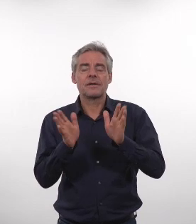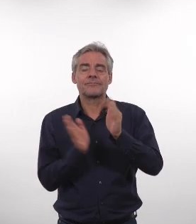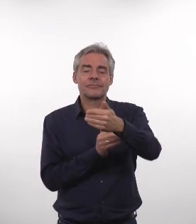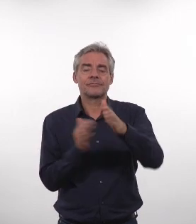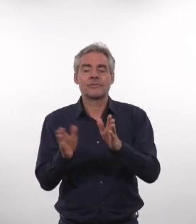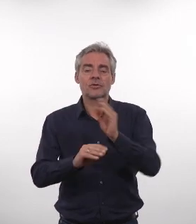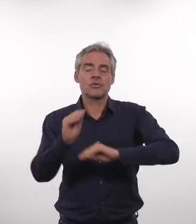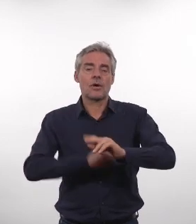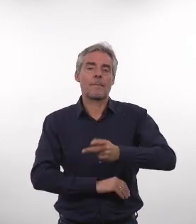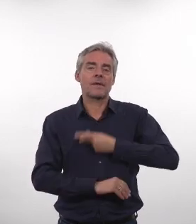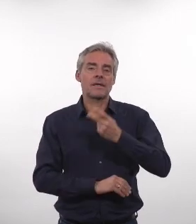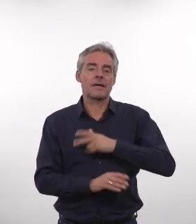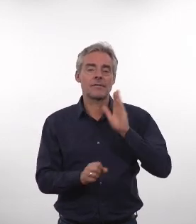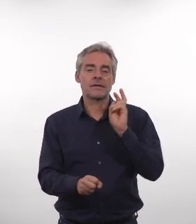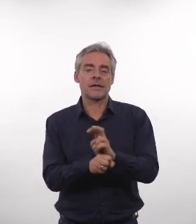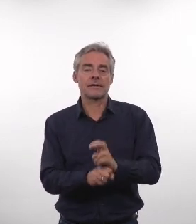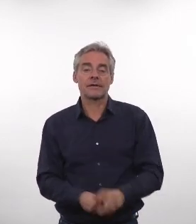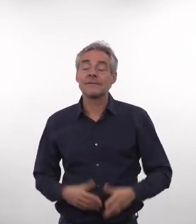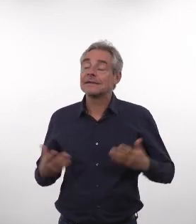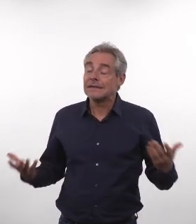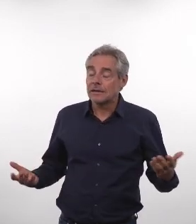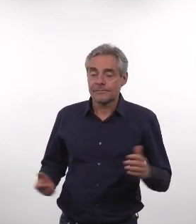du soin? Alors,